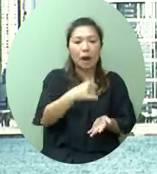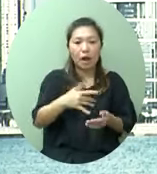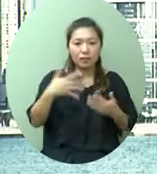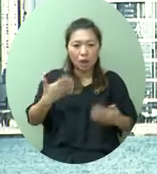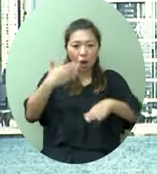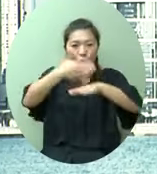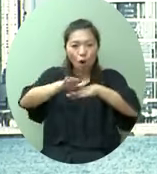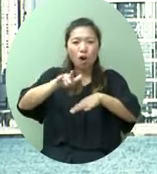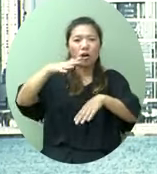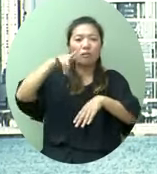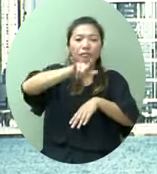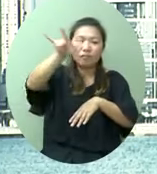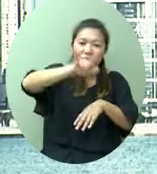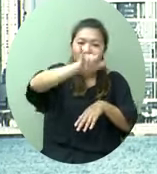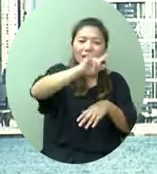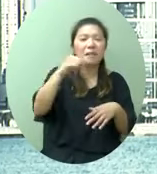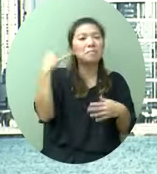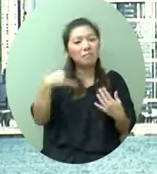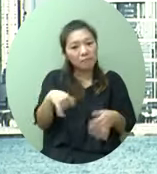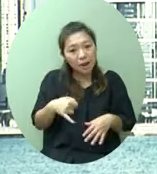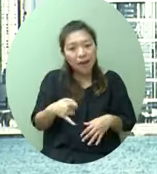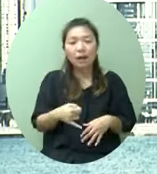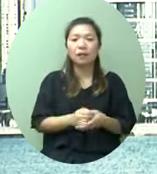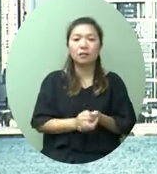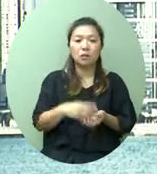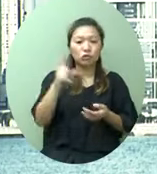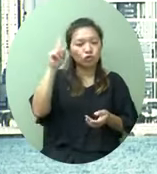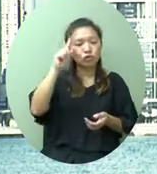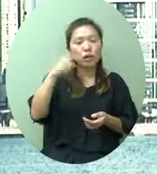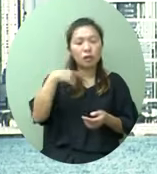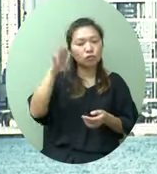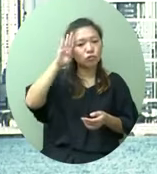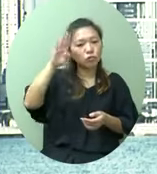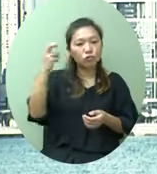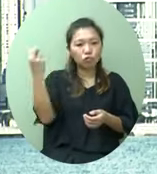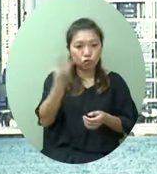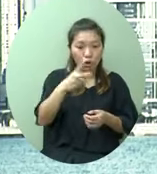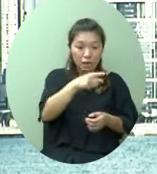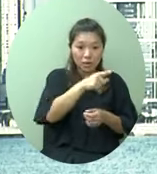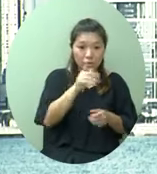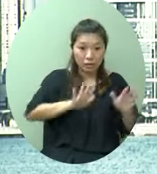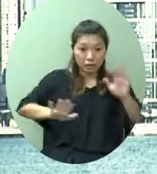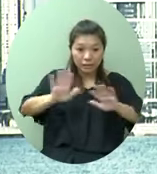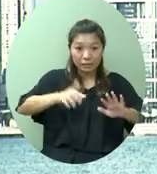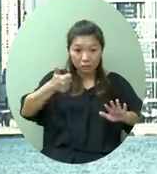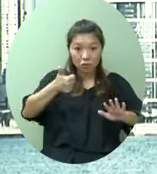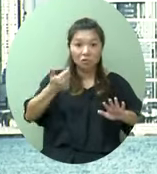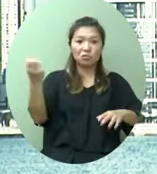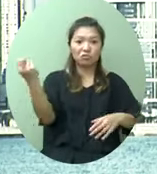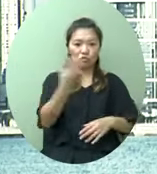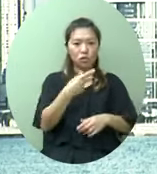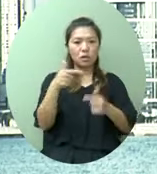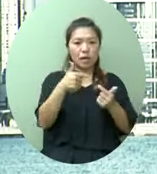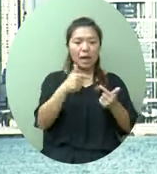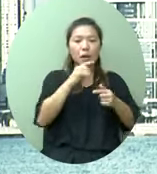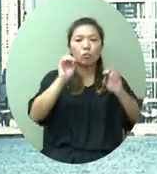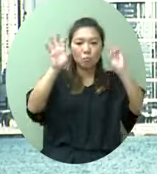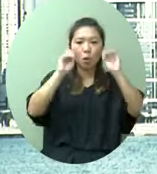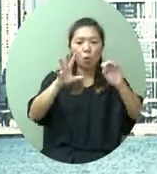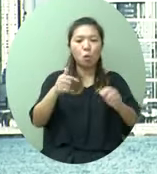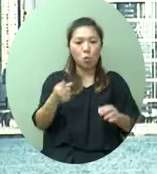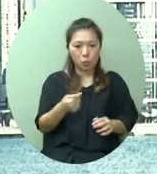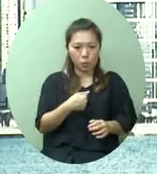家即係好焦慮嚇。希望我哋盡快可以處理得到。咁呢個工作咧仍然喺施政報告裏邊咧